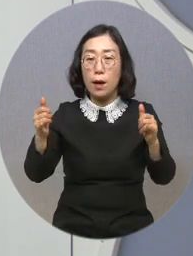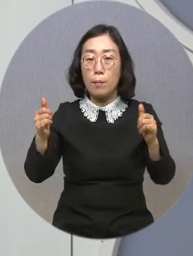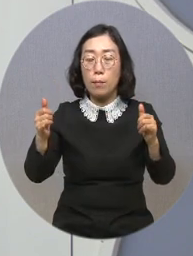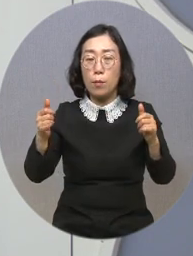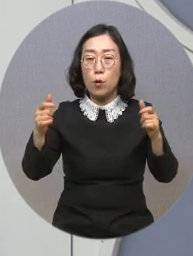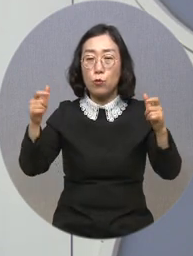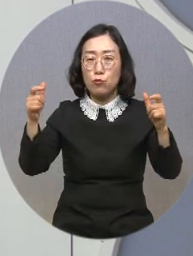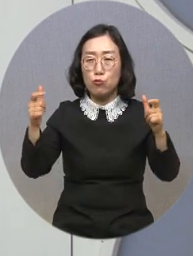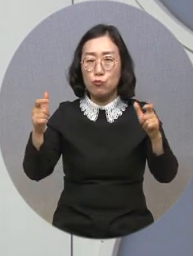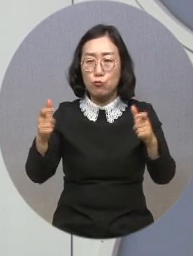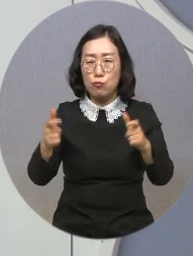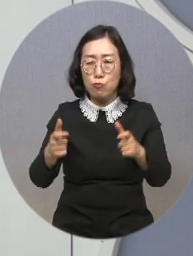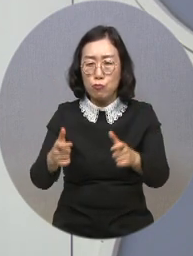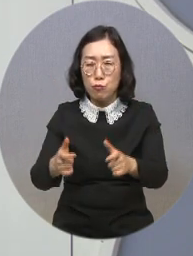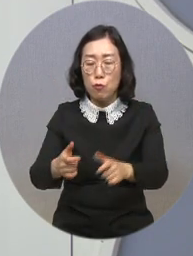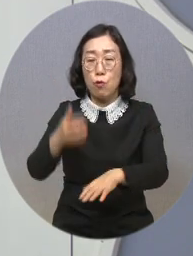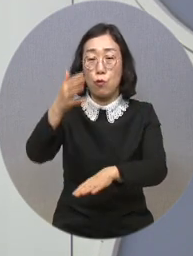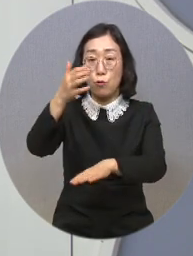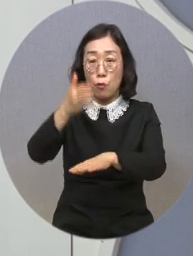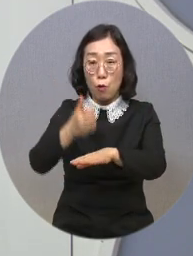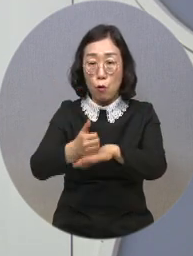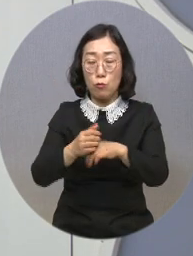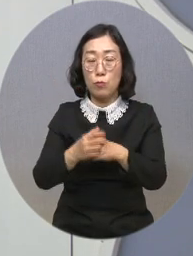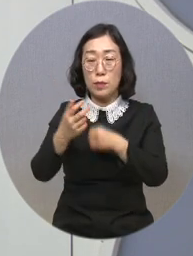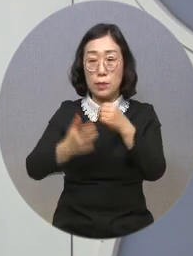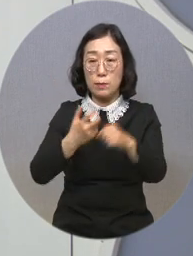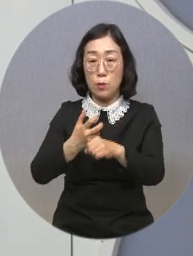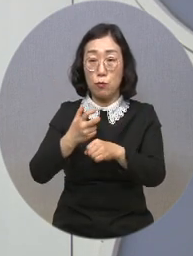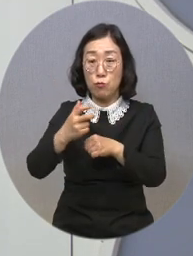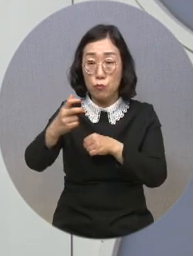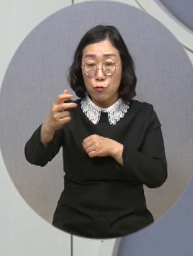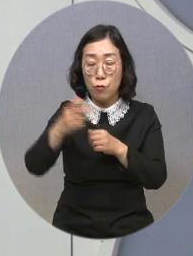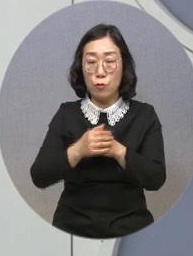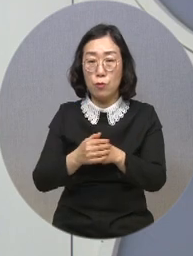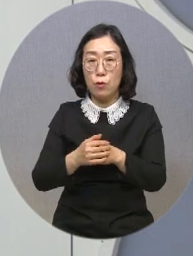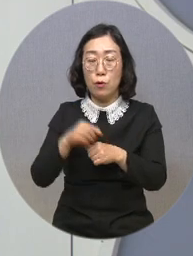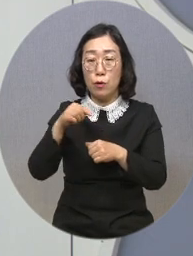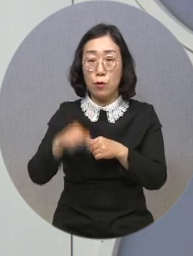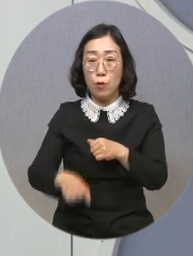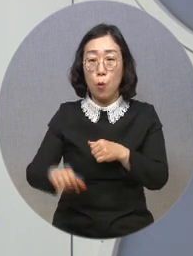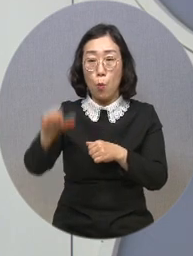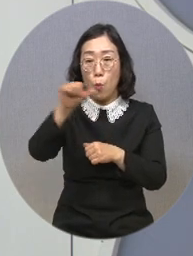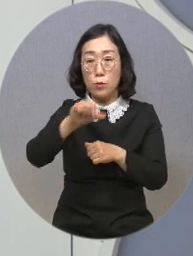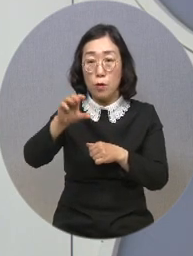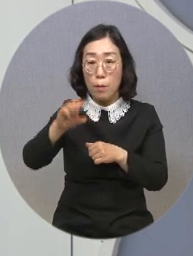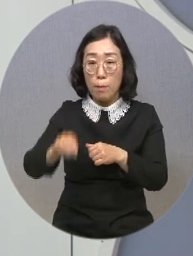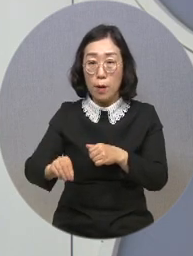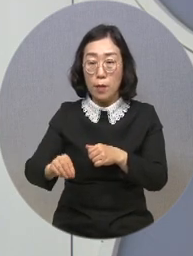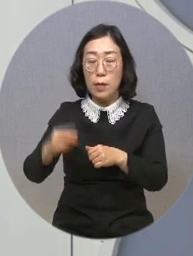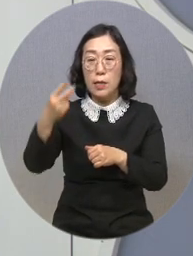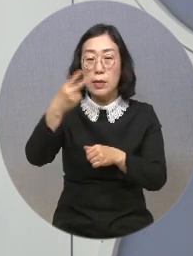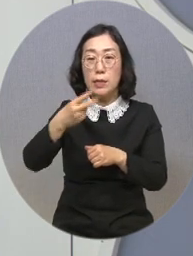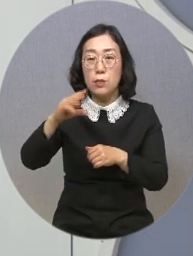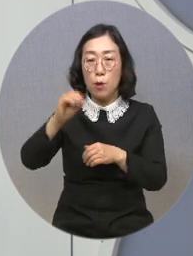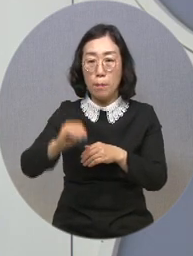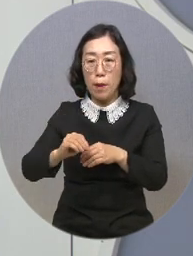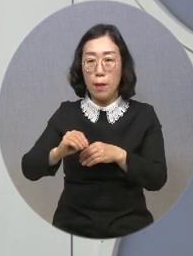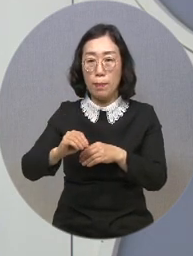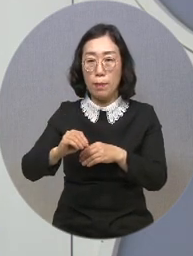낳고 거기서 더 줄고 하면 70년 후에는 우리나라가 지금 5천만이 2천만으로